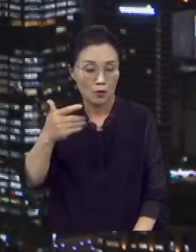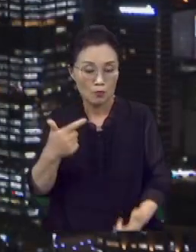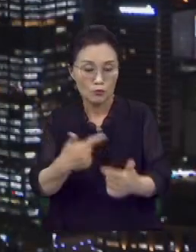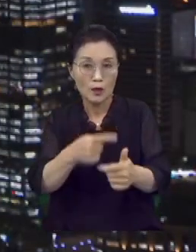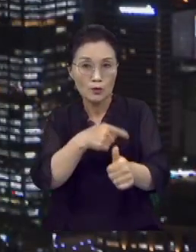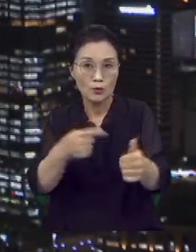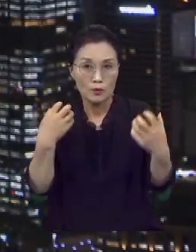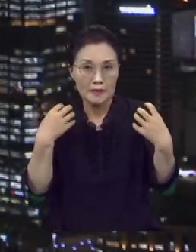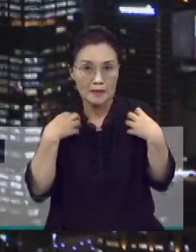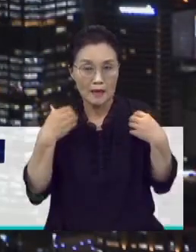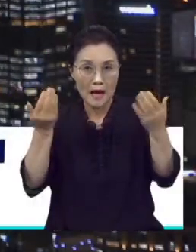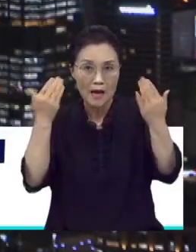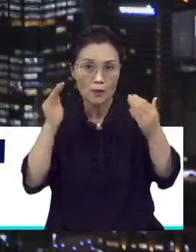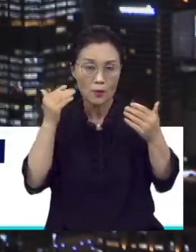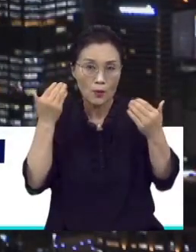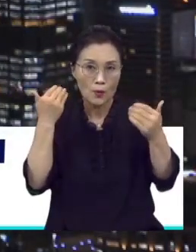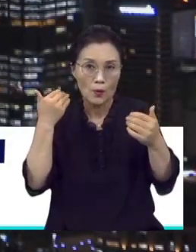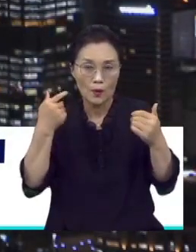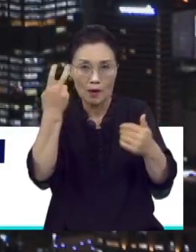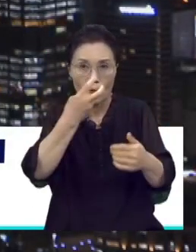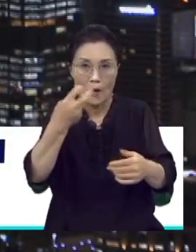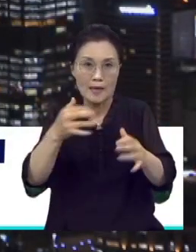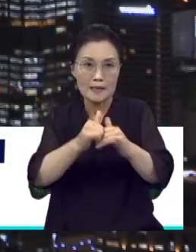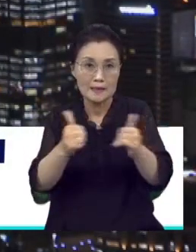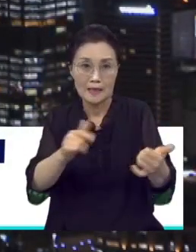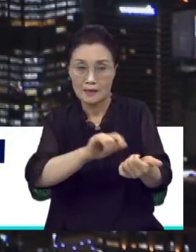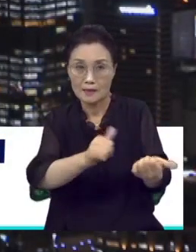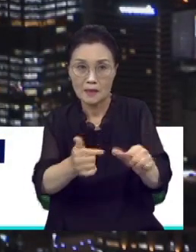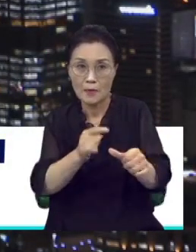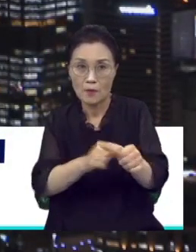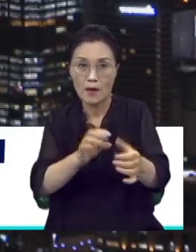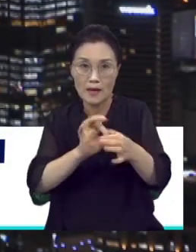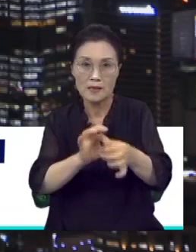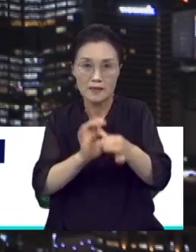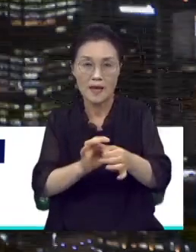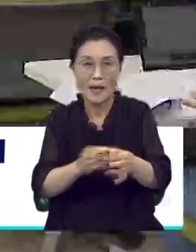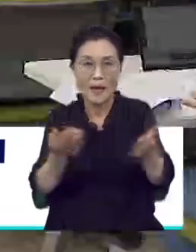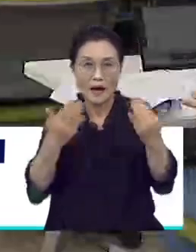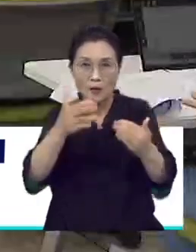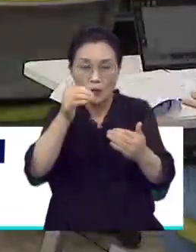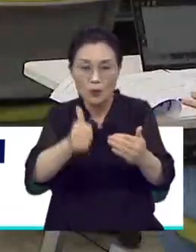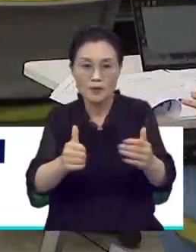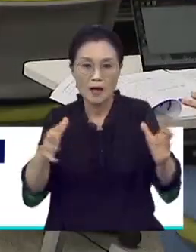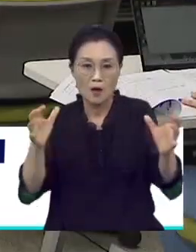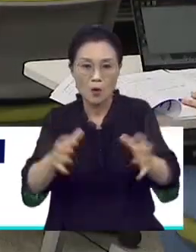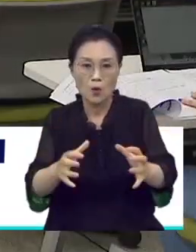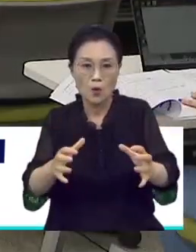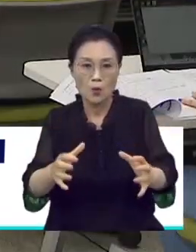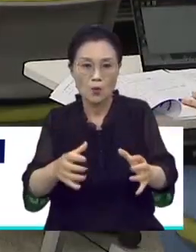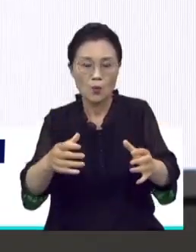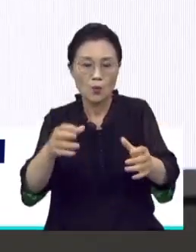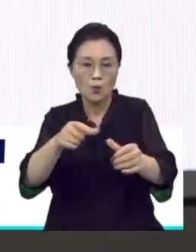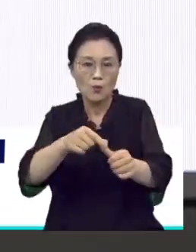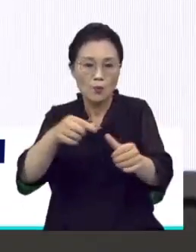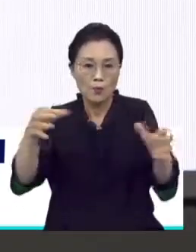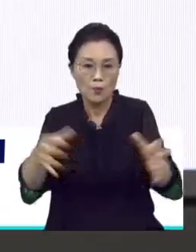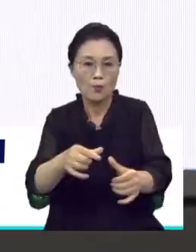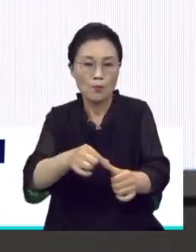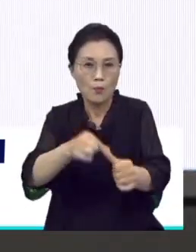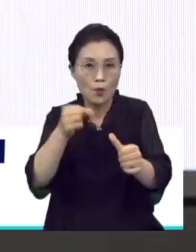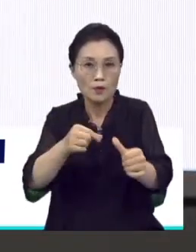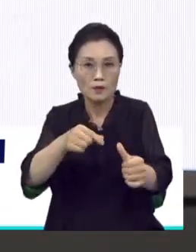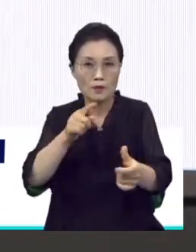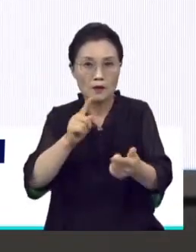최근 부산교육청 장학사 사망과 관련해 내부형 교장 공모제에 대한 찬반 논란이 재점화된 가운데